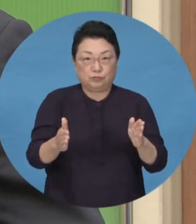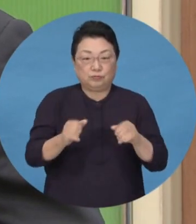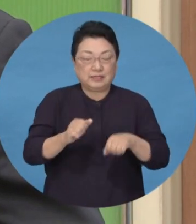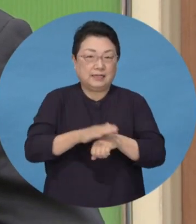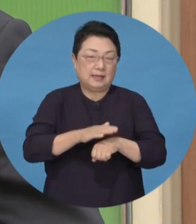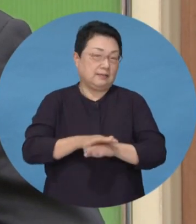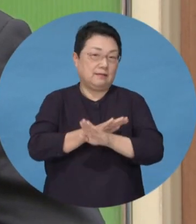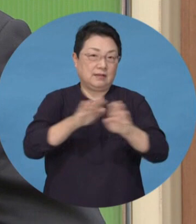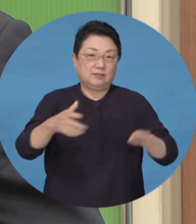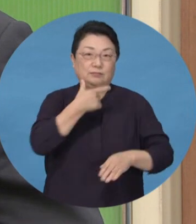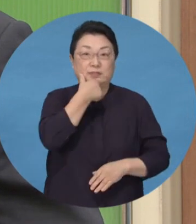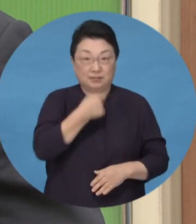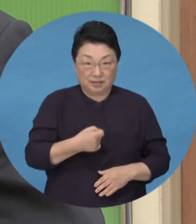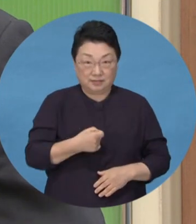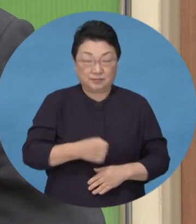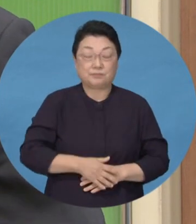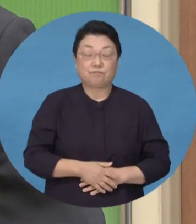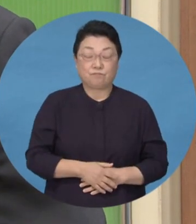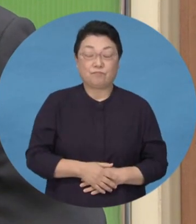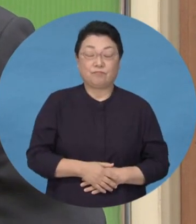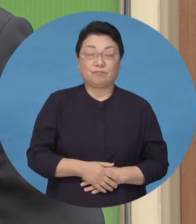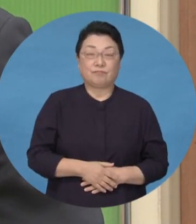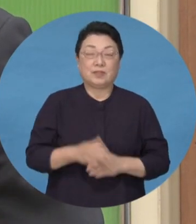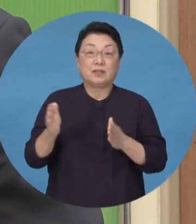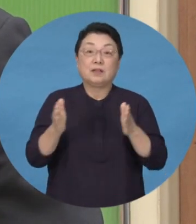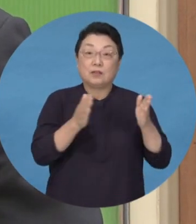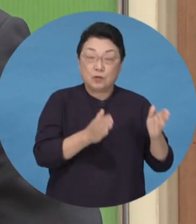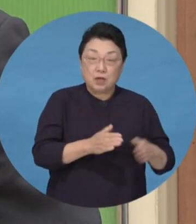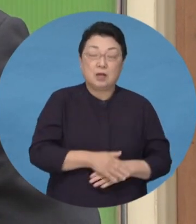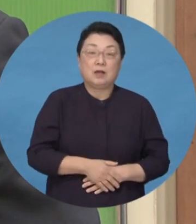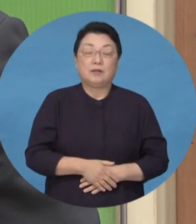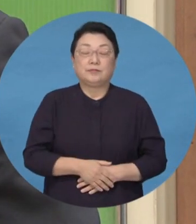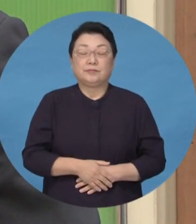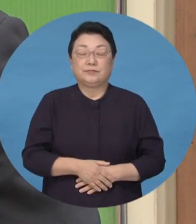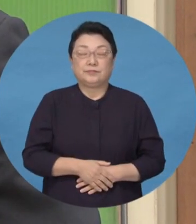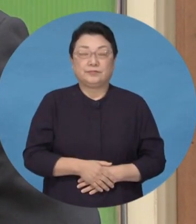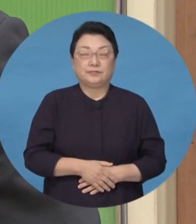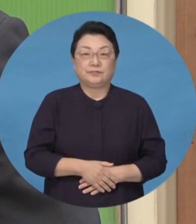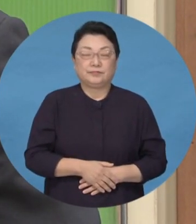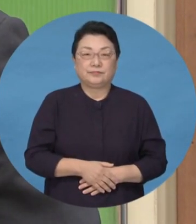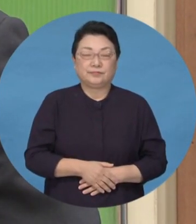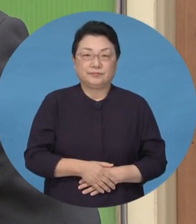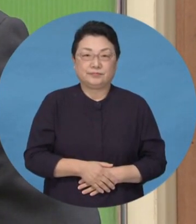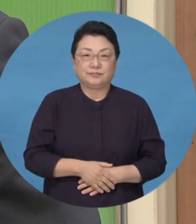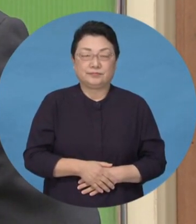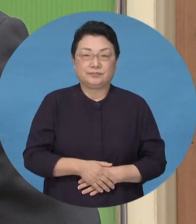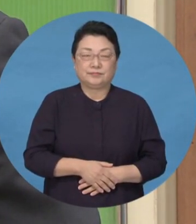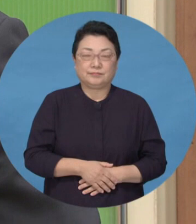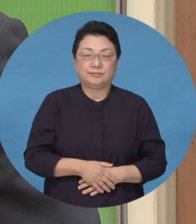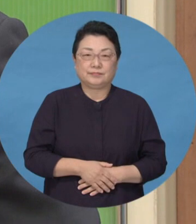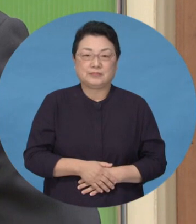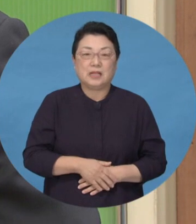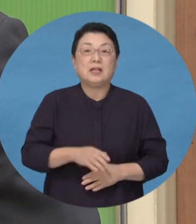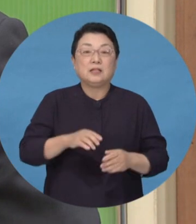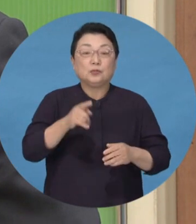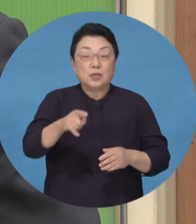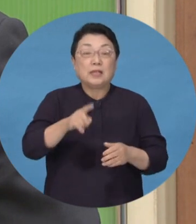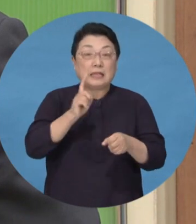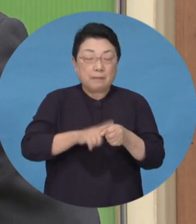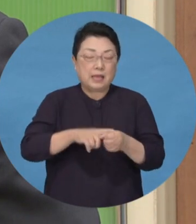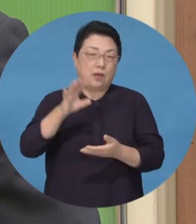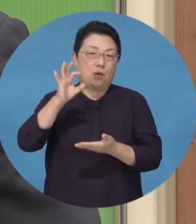ありませんかと思いますでそれにはのもちろんあの多くの財源が